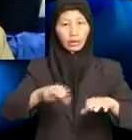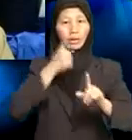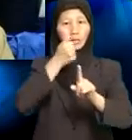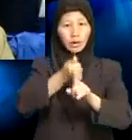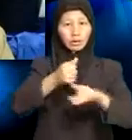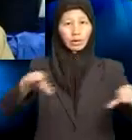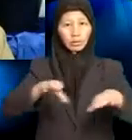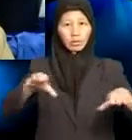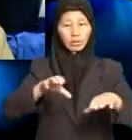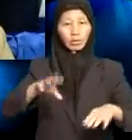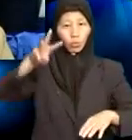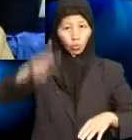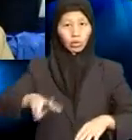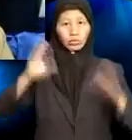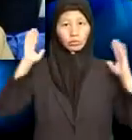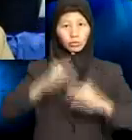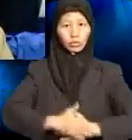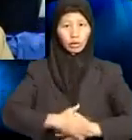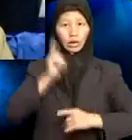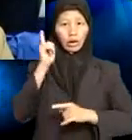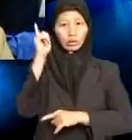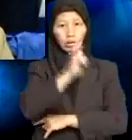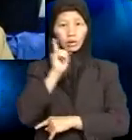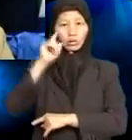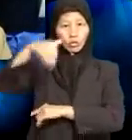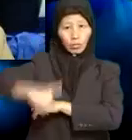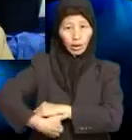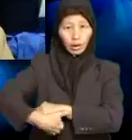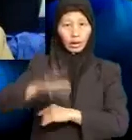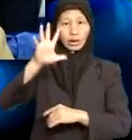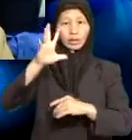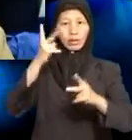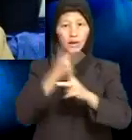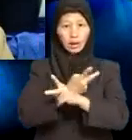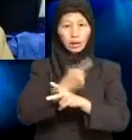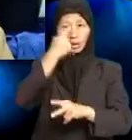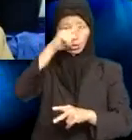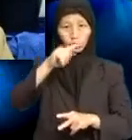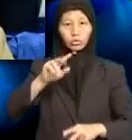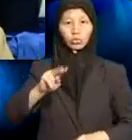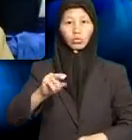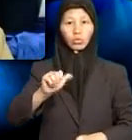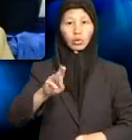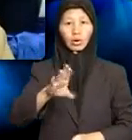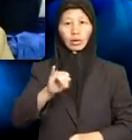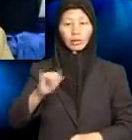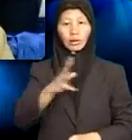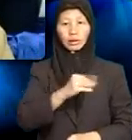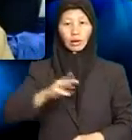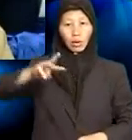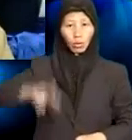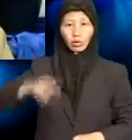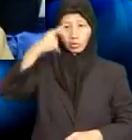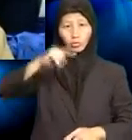perintah kefarduan solat sehari semalam 5 waktu untuk diri baginda dan juga kefarduan itu juga